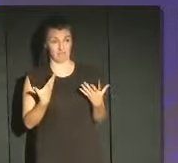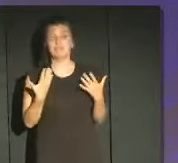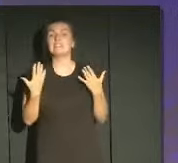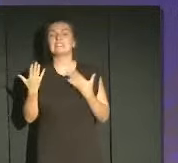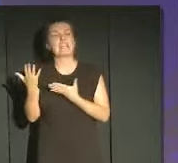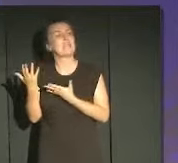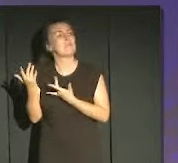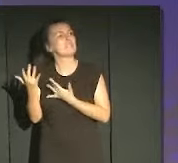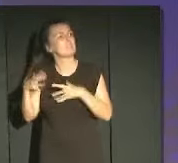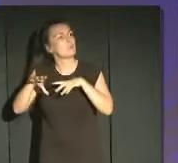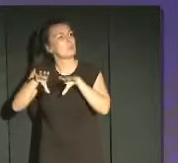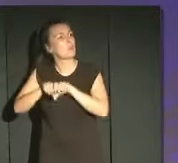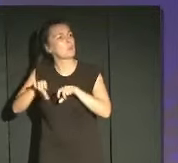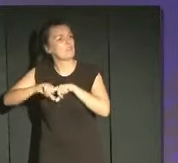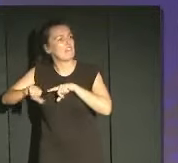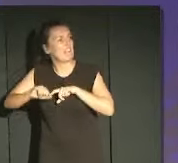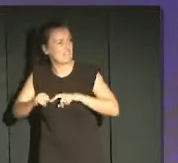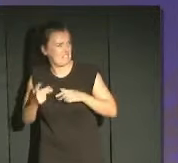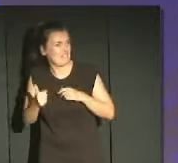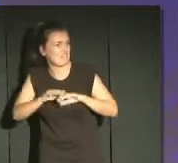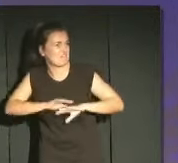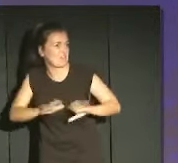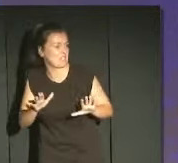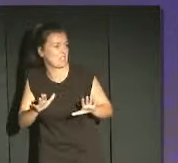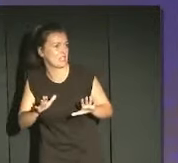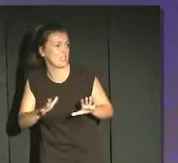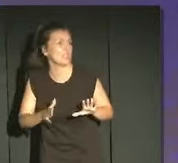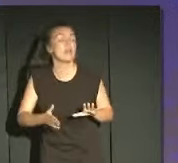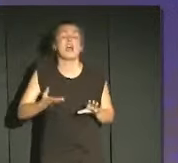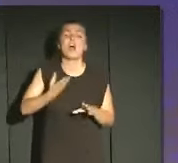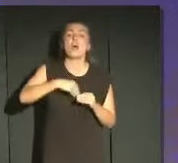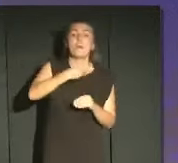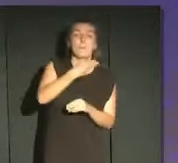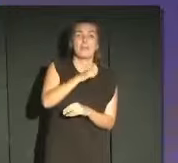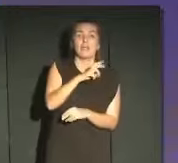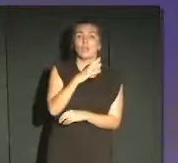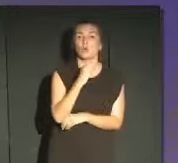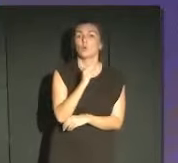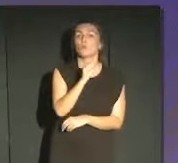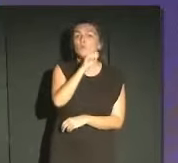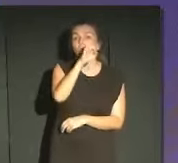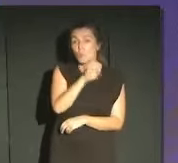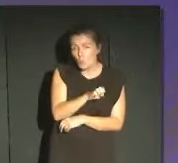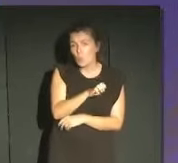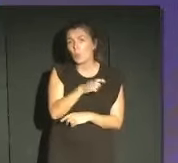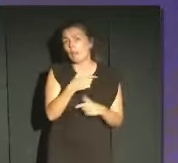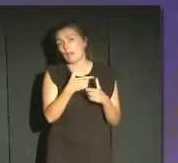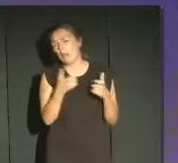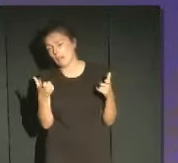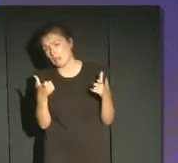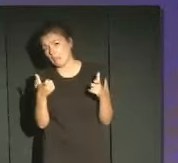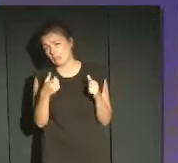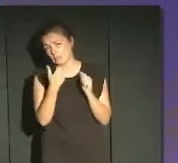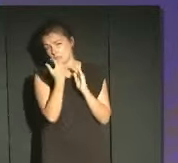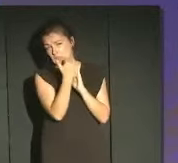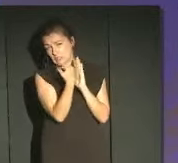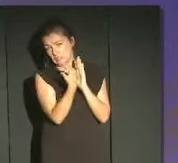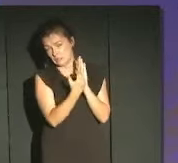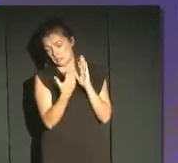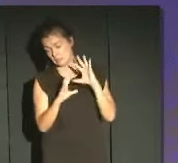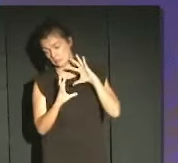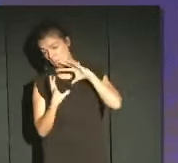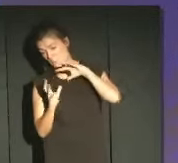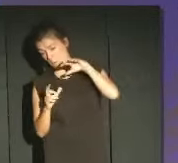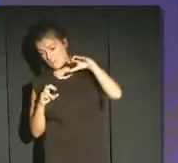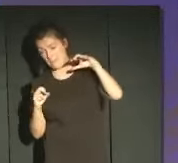lait en Martinique et puis ça ça va être avant le Mercosur le Mexique bref un beau tour du